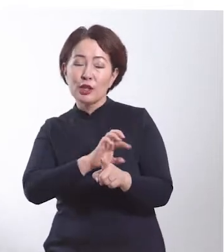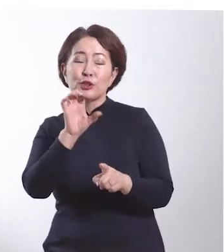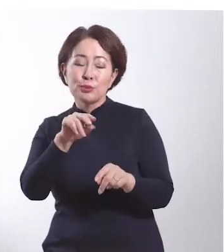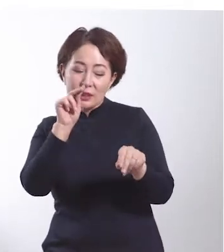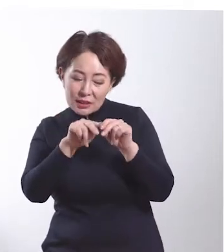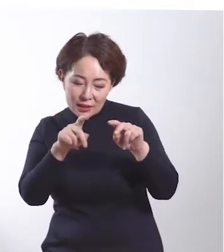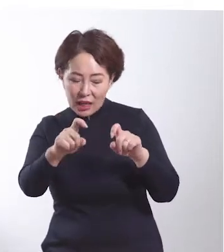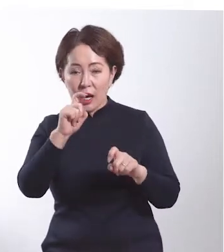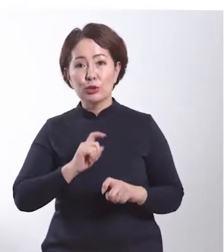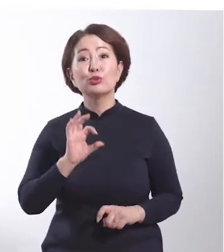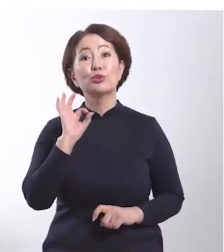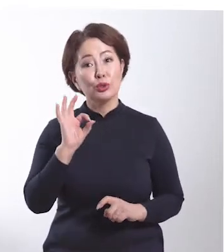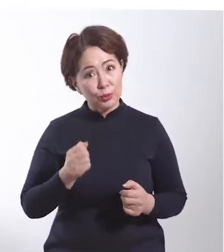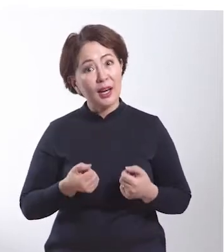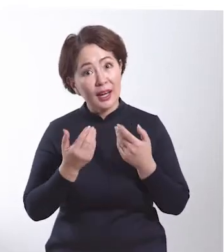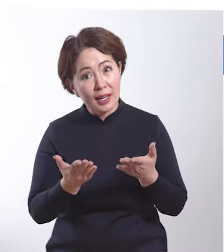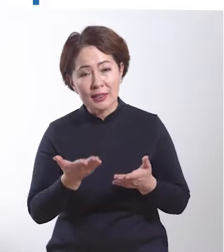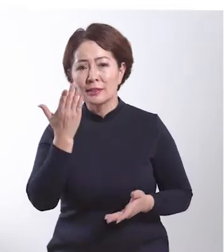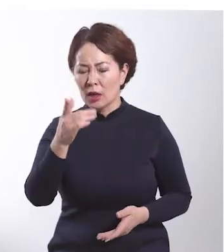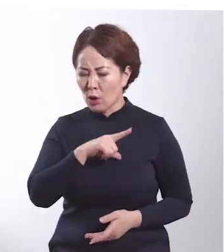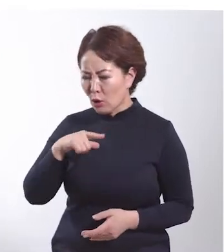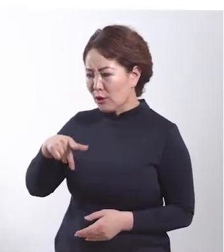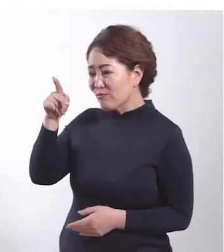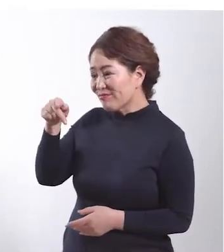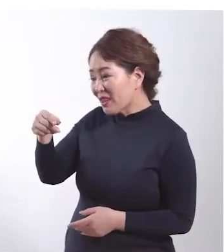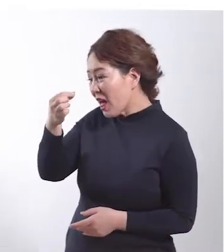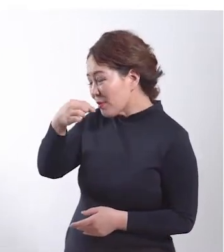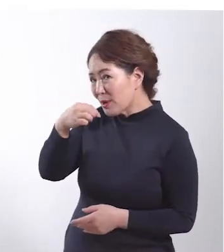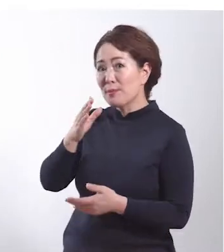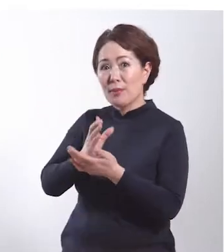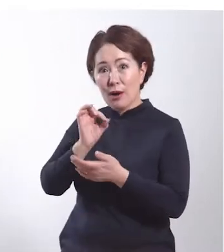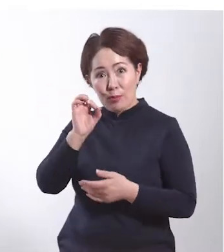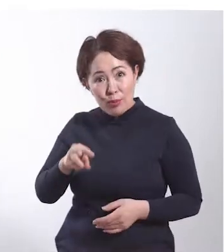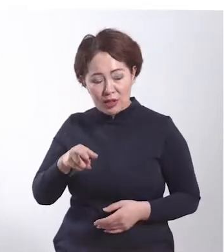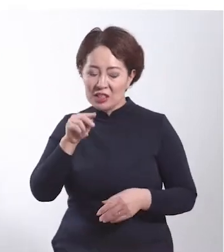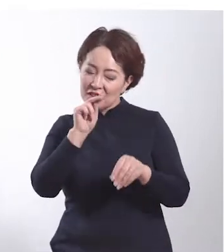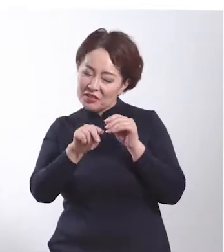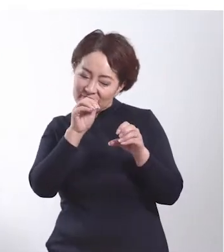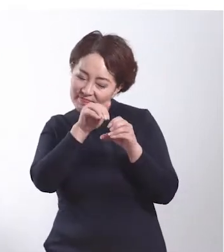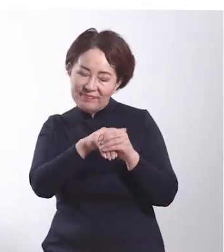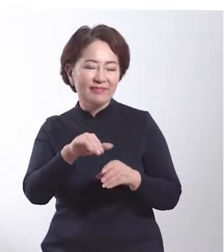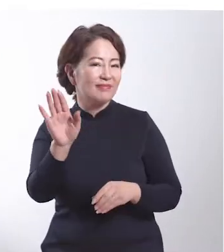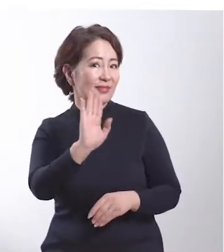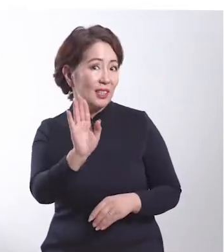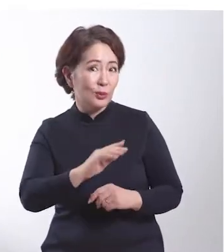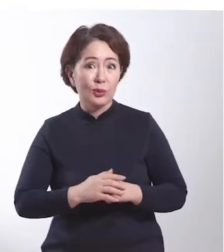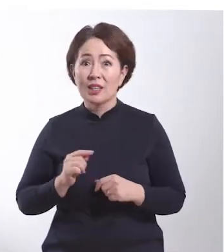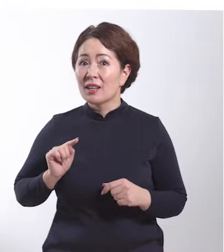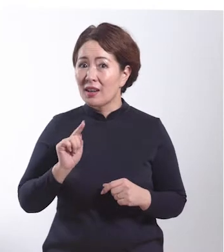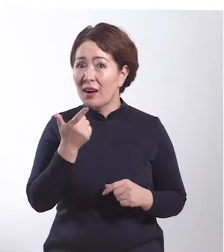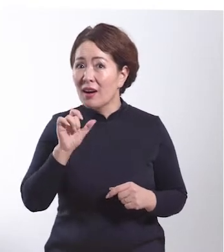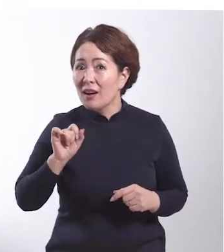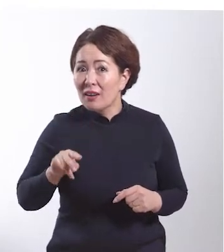дагуу хэрэглэснээр шинжилгээний хариу зөв гарна. Хэрэв та ретровирусын эсрэг эмчилгээнд хамрагдаж байгаа бол энэ шинжилгээ